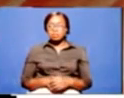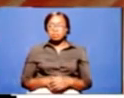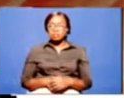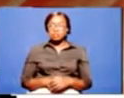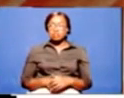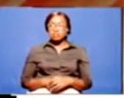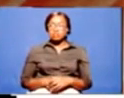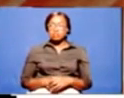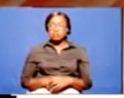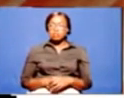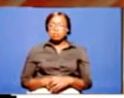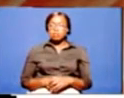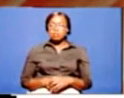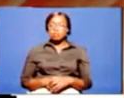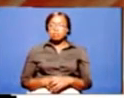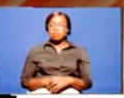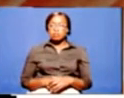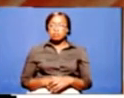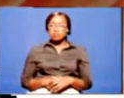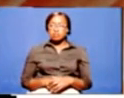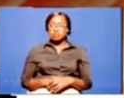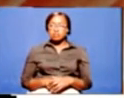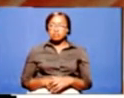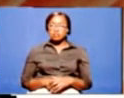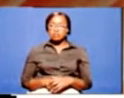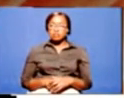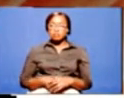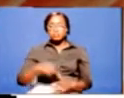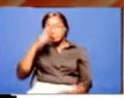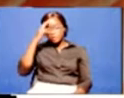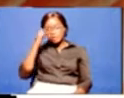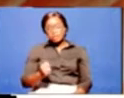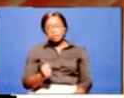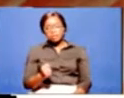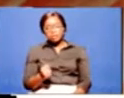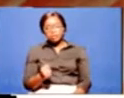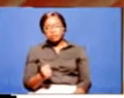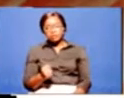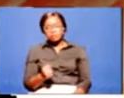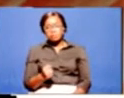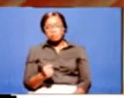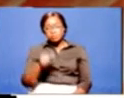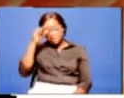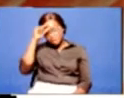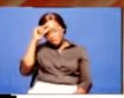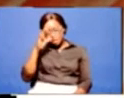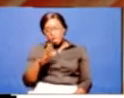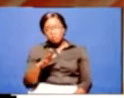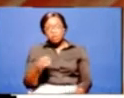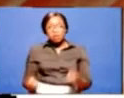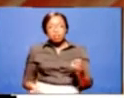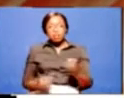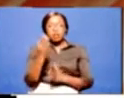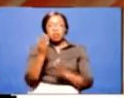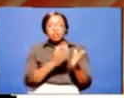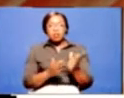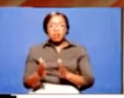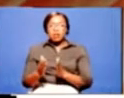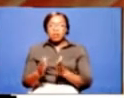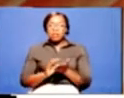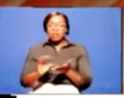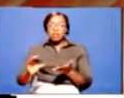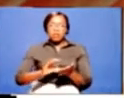Tukiachana na hayo mtazamaji na kuelekea katika kaunti ya Narok, gavana wa kaunti ya Narok Samuel Ole Tunai amezindua mpango wa ugawaji chakula